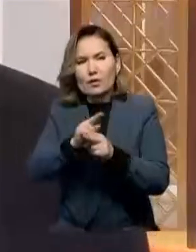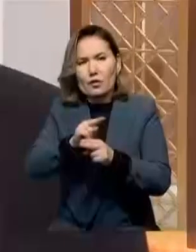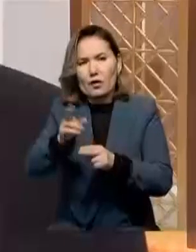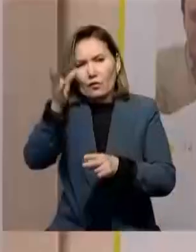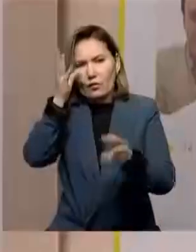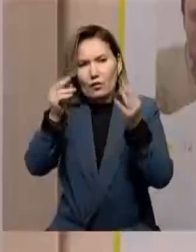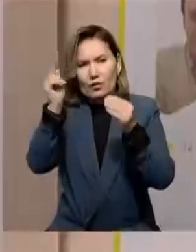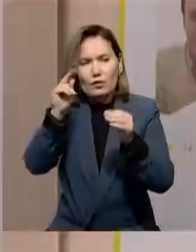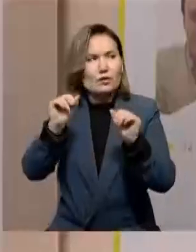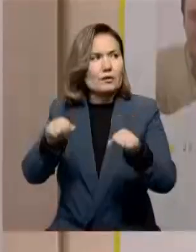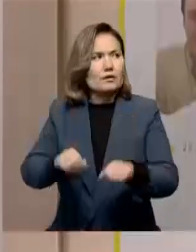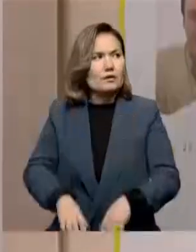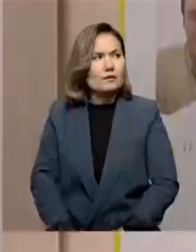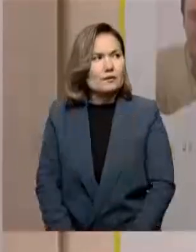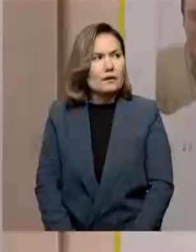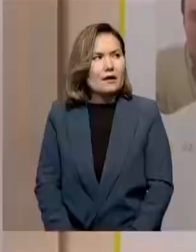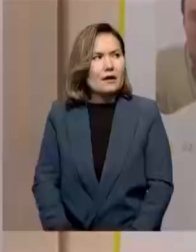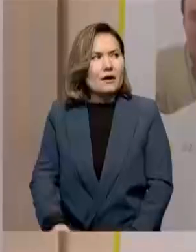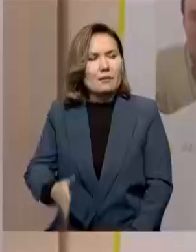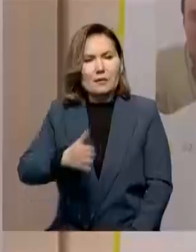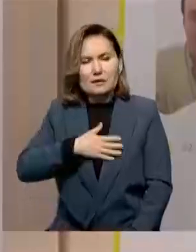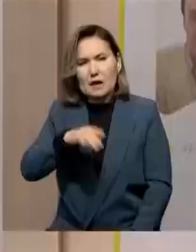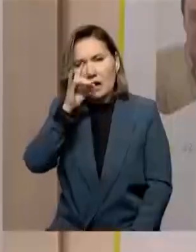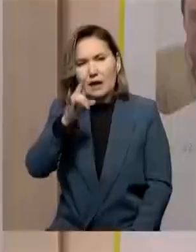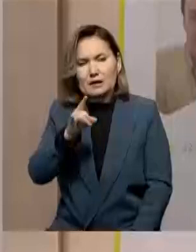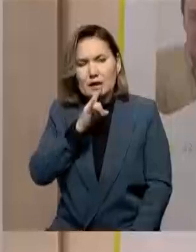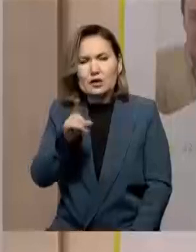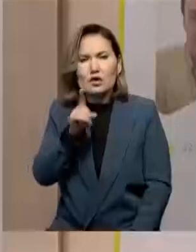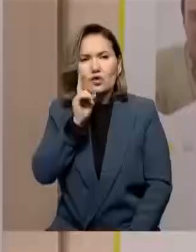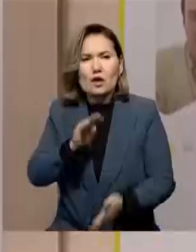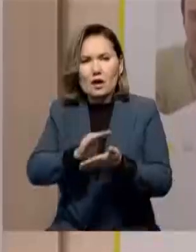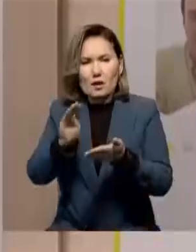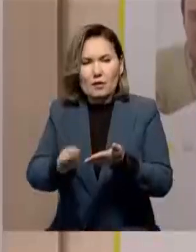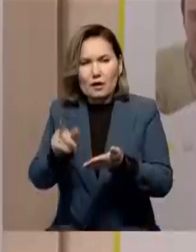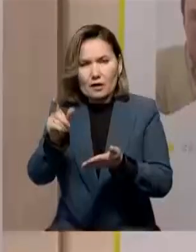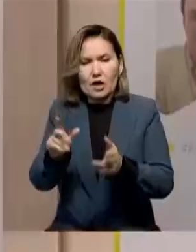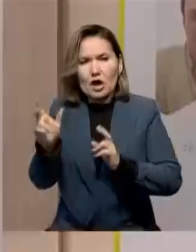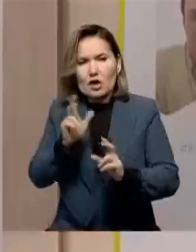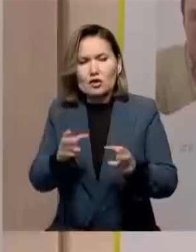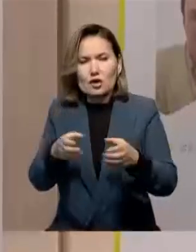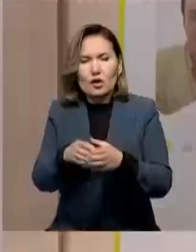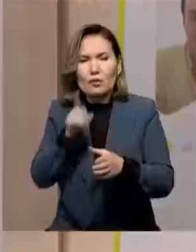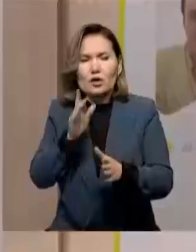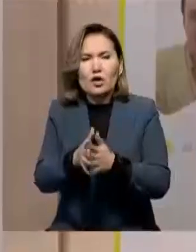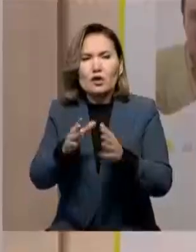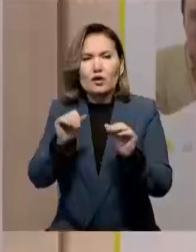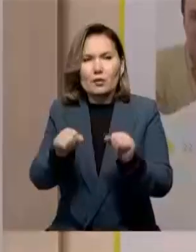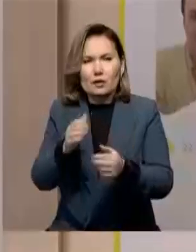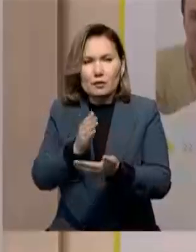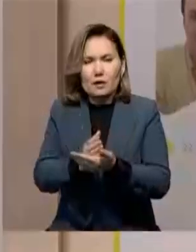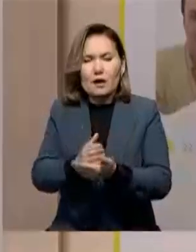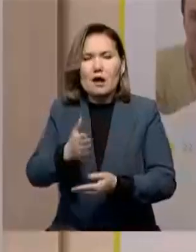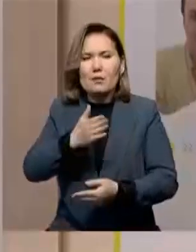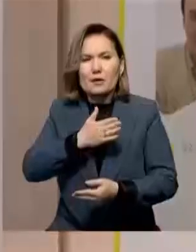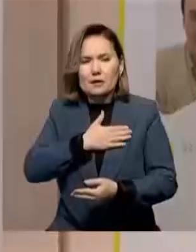біліктілігін арттыра алады. Меніңше, бұл біз үшін, яғни халықаралық журналистика мектебінің студенттері үшін үлкен мүмкіндік болып табылады.